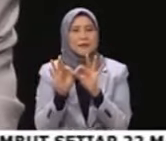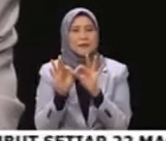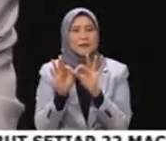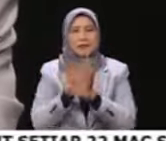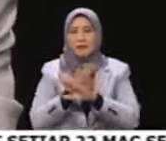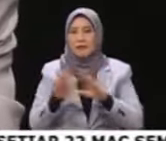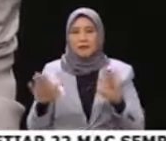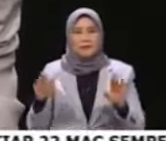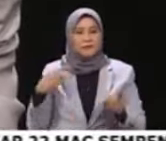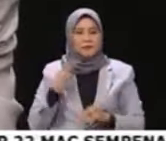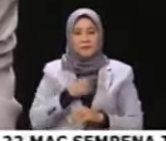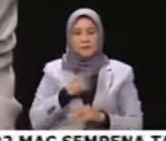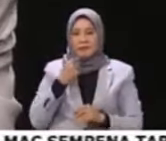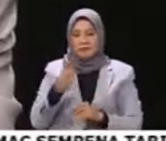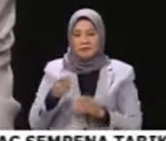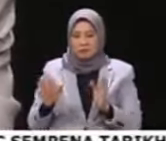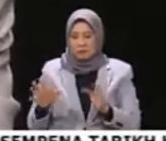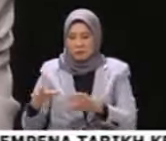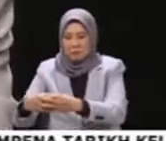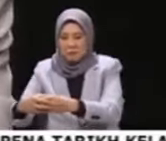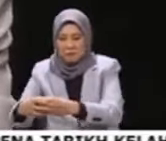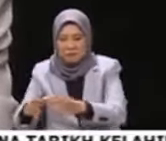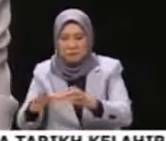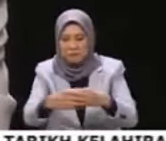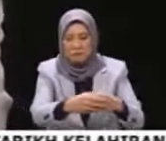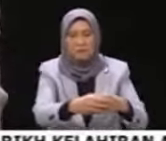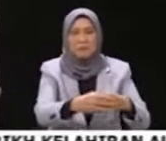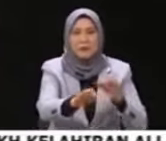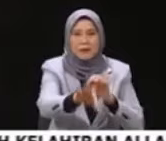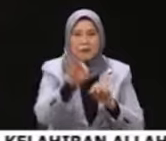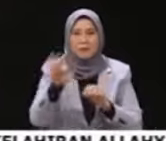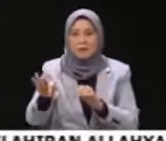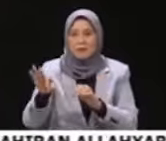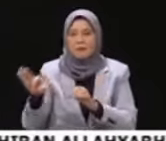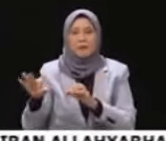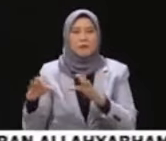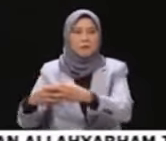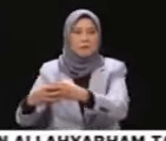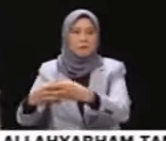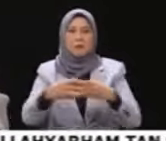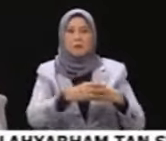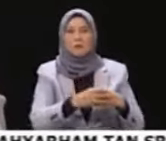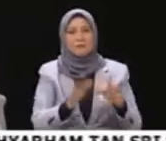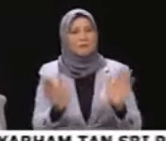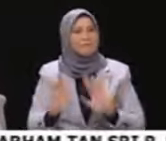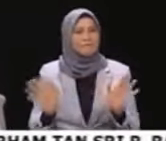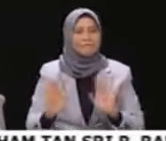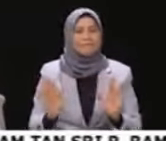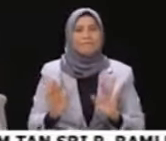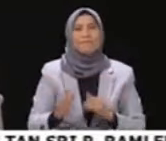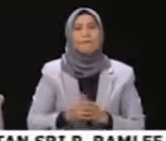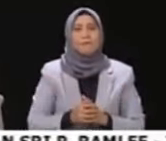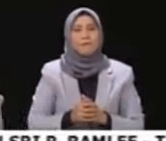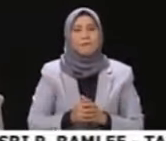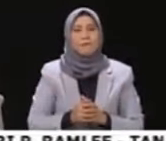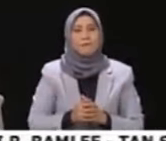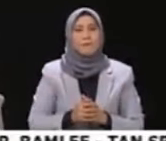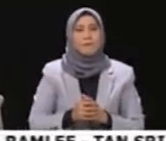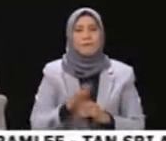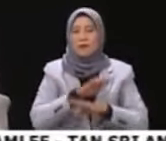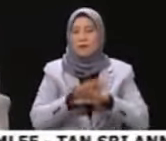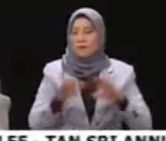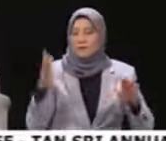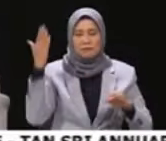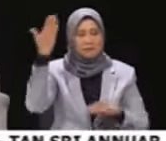nak sempitkan. Oh, ini untuk bantu orang tertentu saja. Maka lemah-lemahan dalam konteks ini, kita mesti buta warna. Buta warna